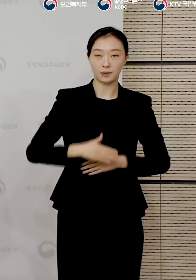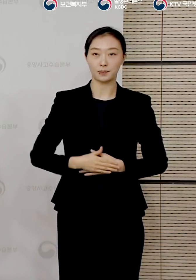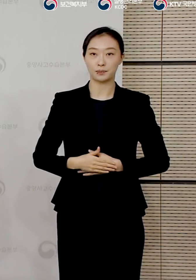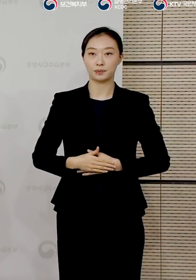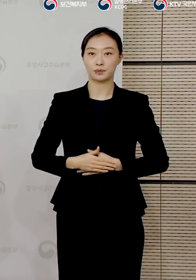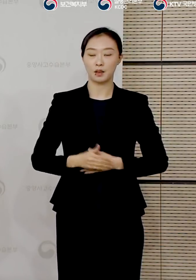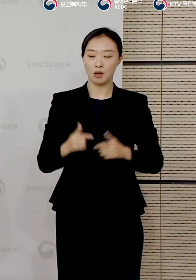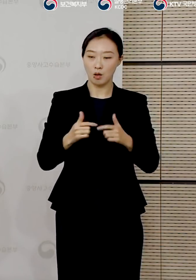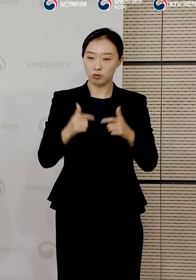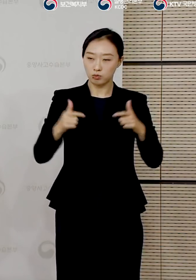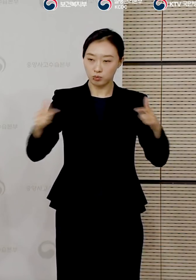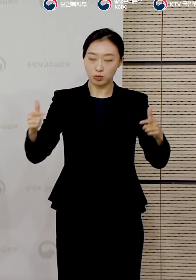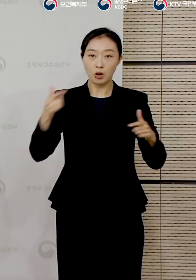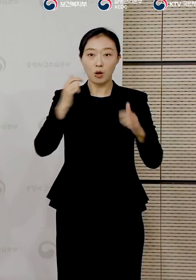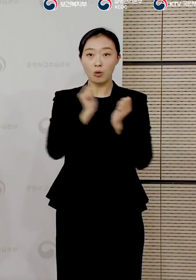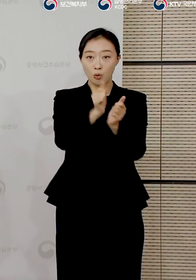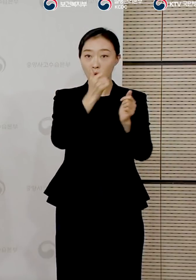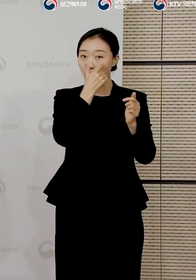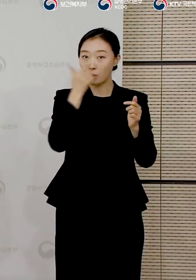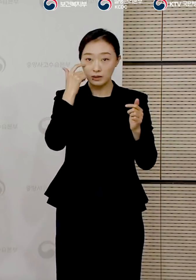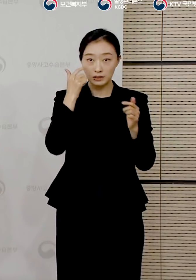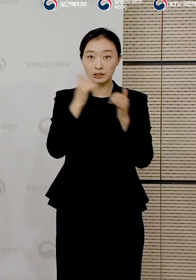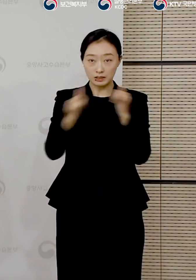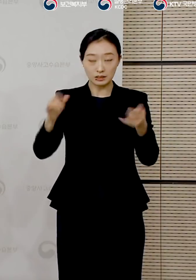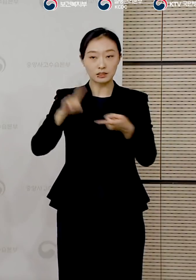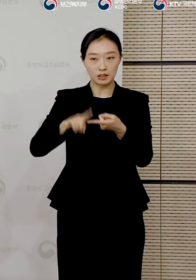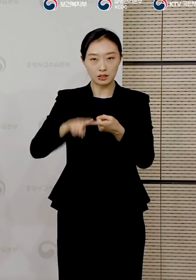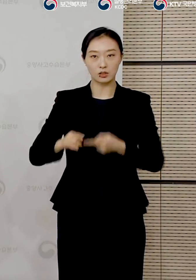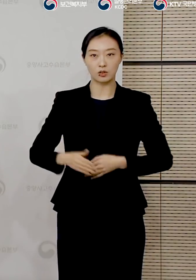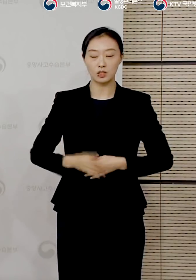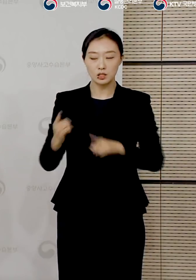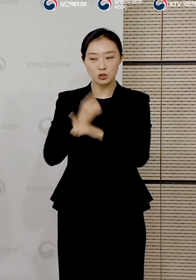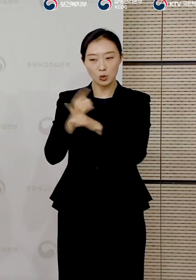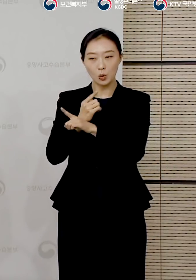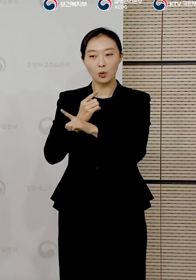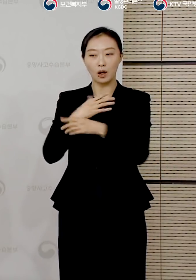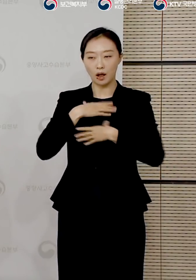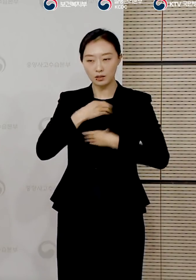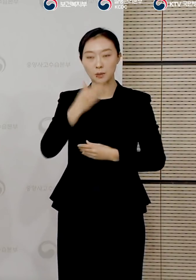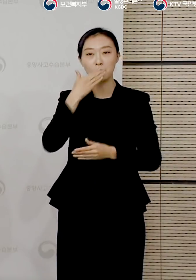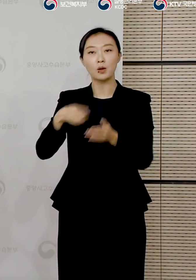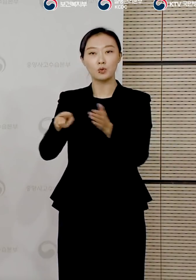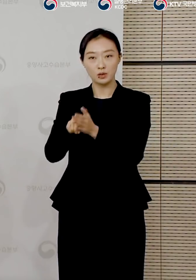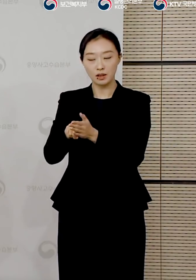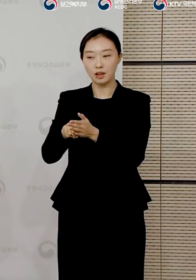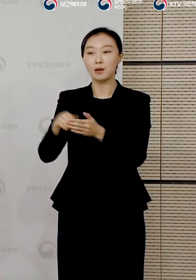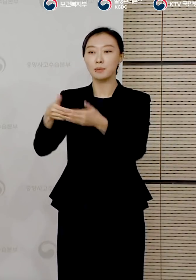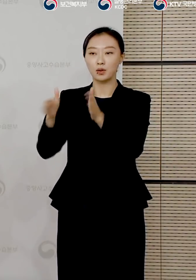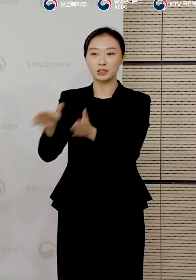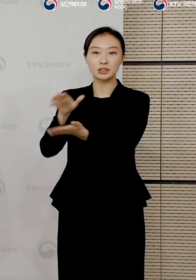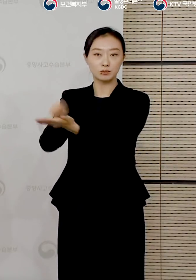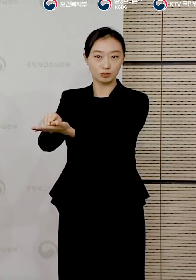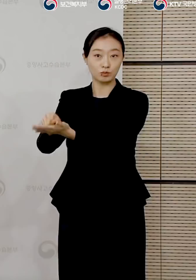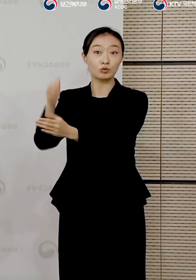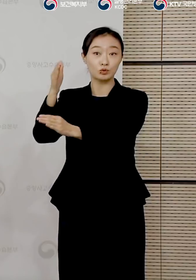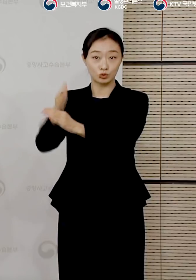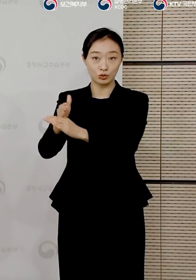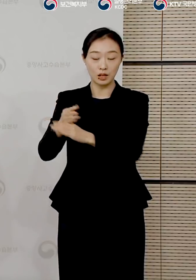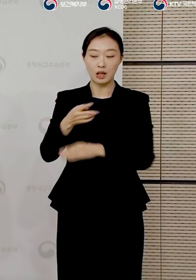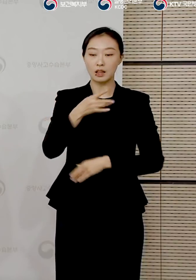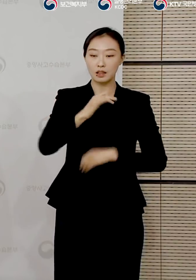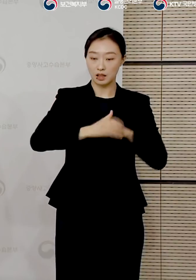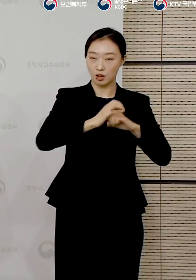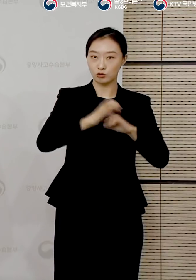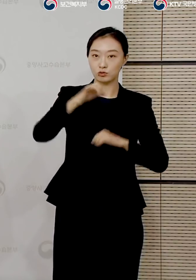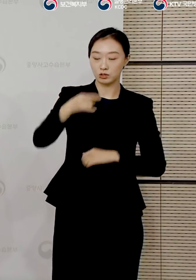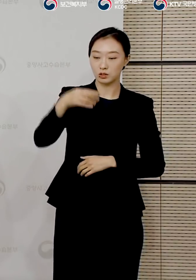코로나19 환자들에 대한 치료 병상도 확충하여 안정적 치료를 할 수 있도록 조치하고 있습니다. 대구의료원과